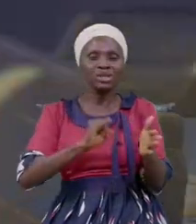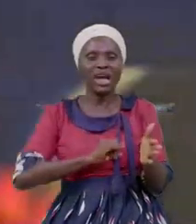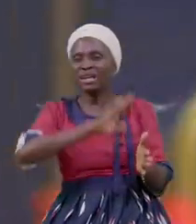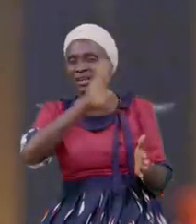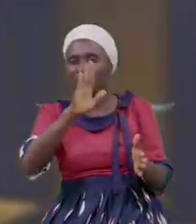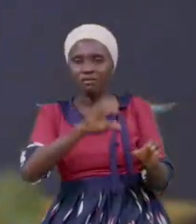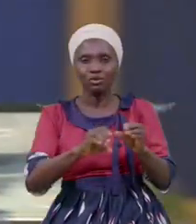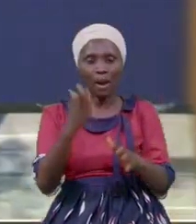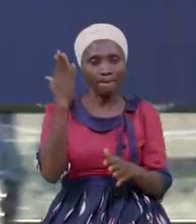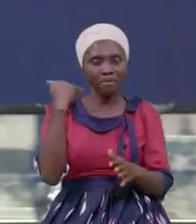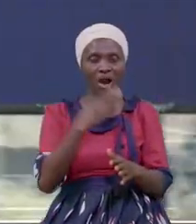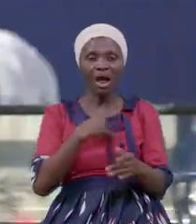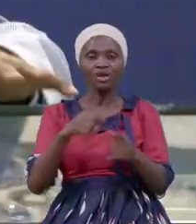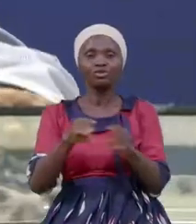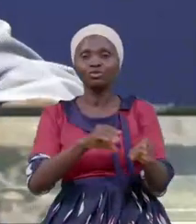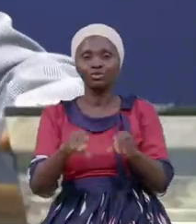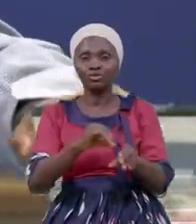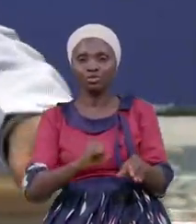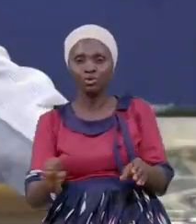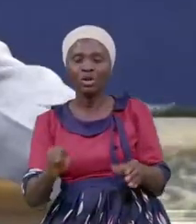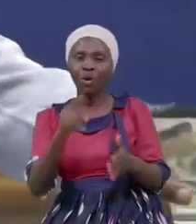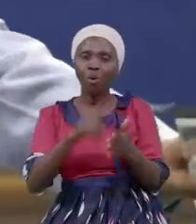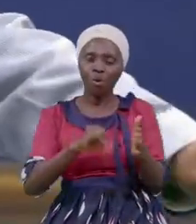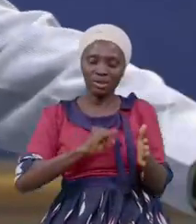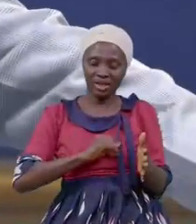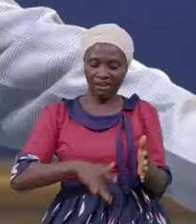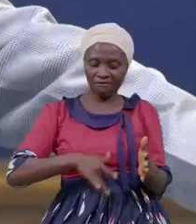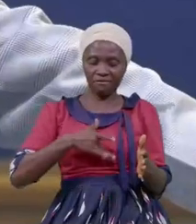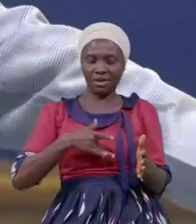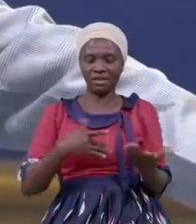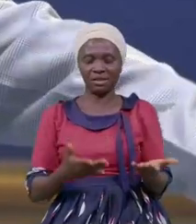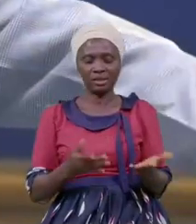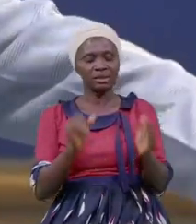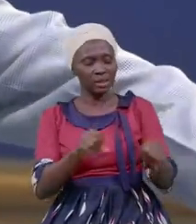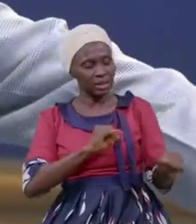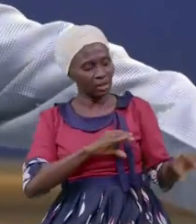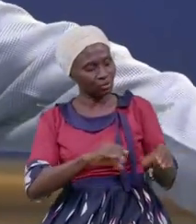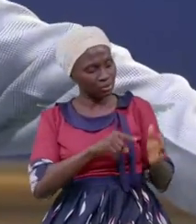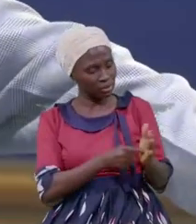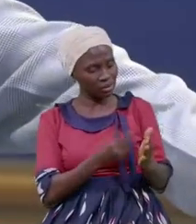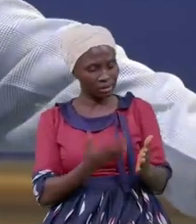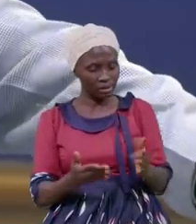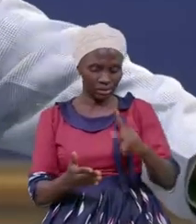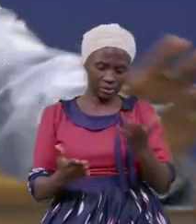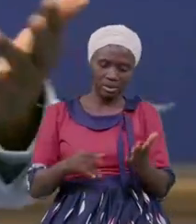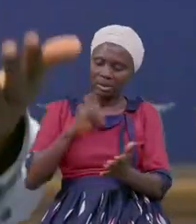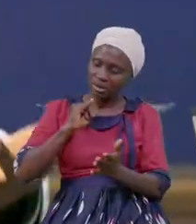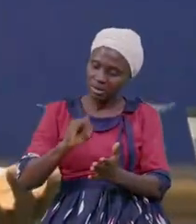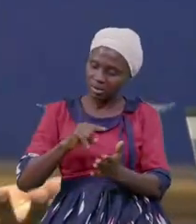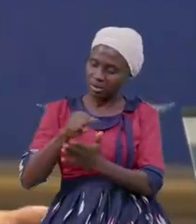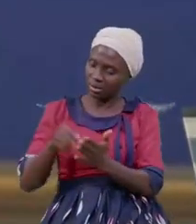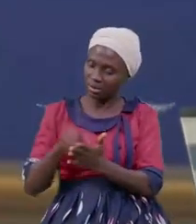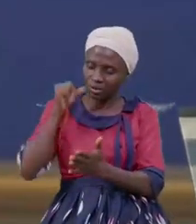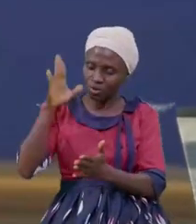faire ce que je pense est-ce que je peux le faire est-ce que c'est vraiment un domaine pour les femmes est-ce que c'est un